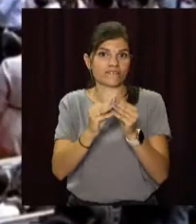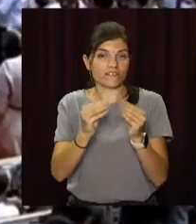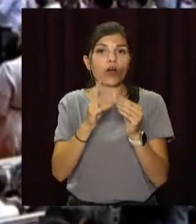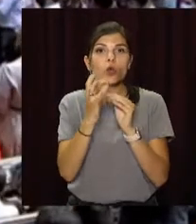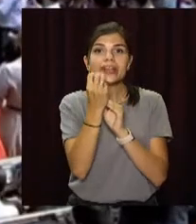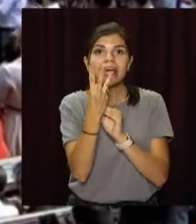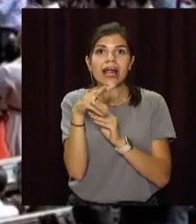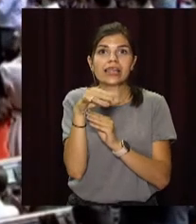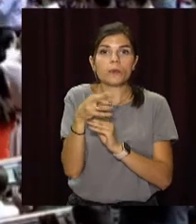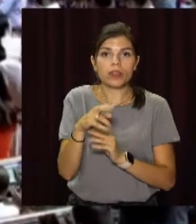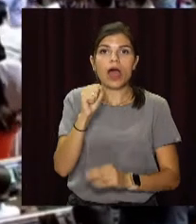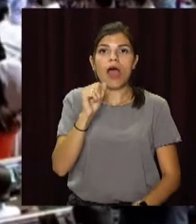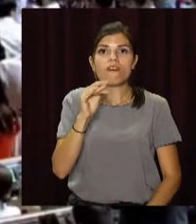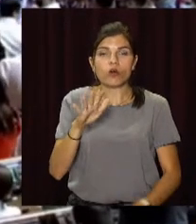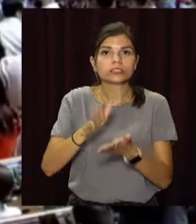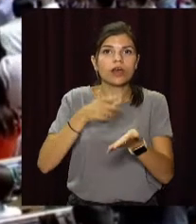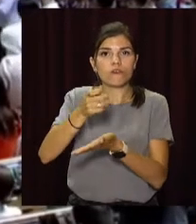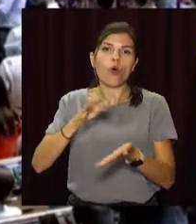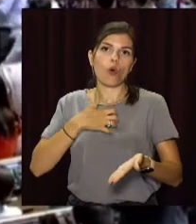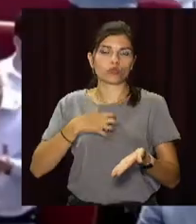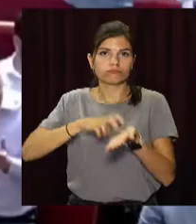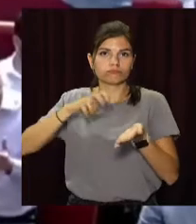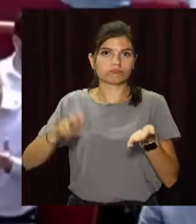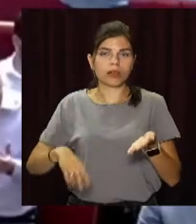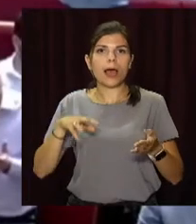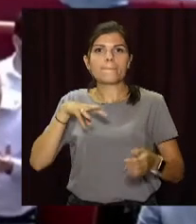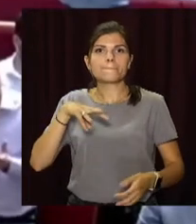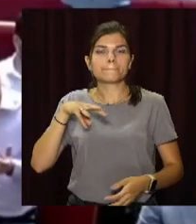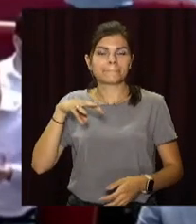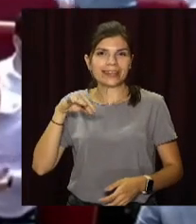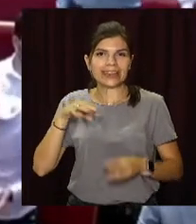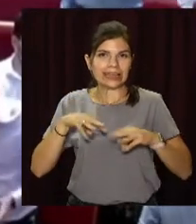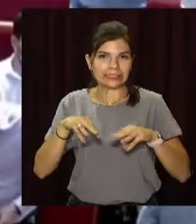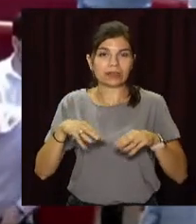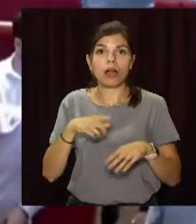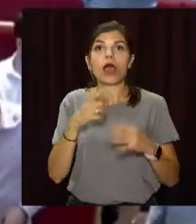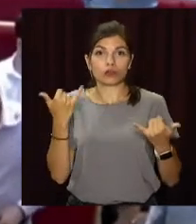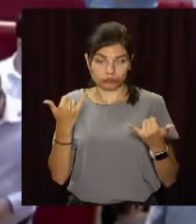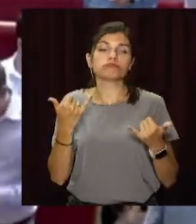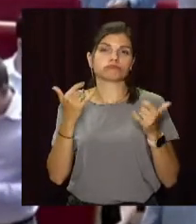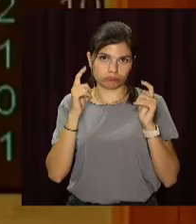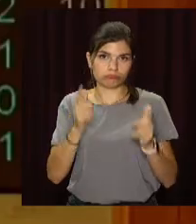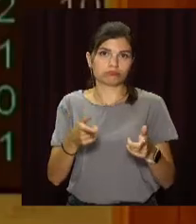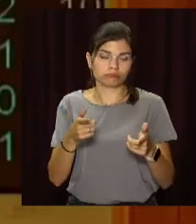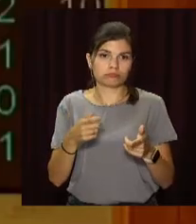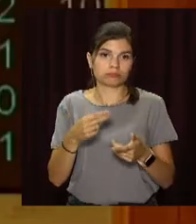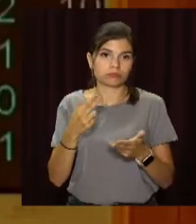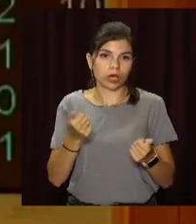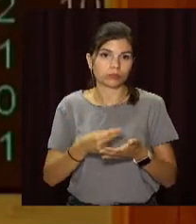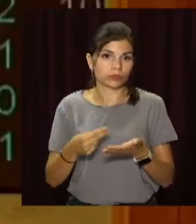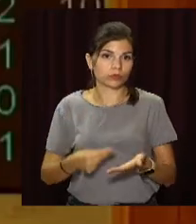13 липня Арсен Аваков написав заяву про відставку з посади міністра. Сьогодні парламент її задовольнив.